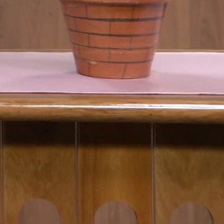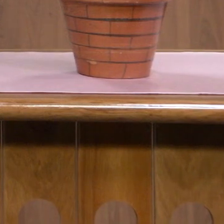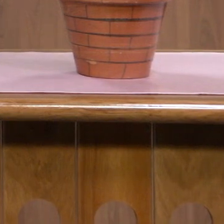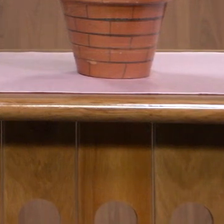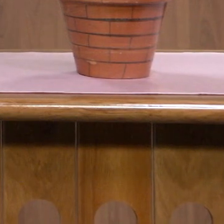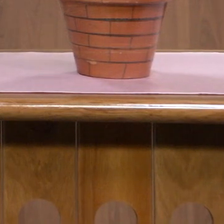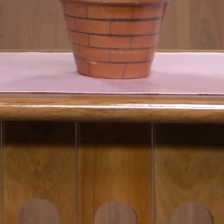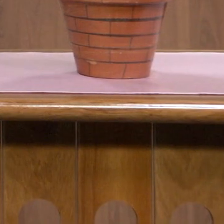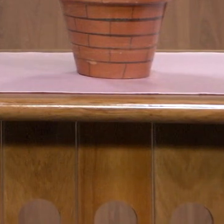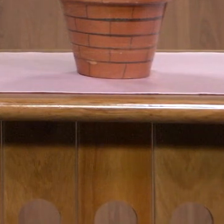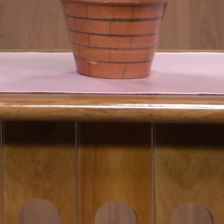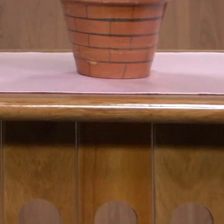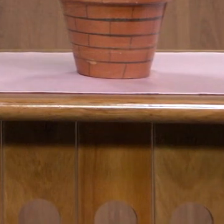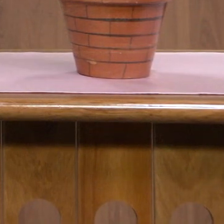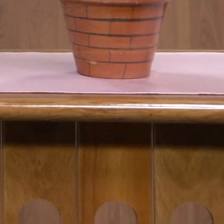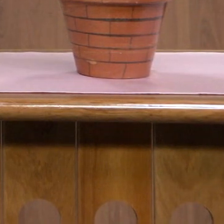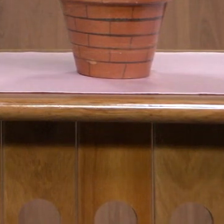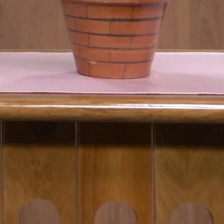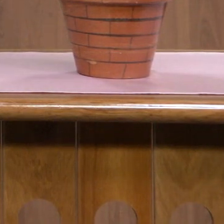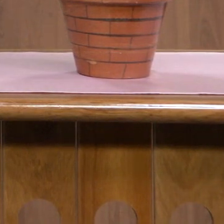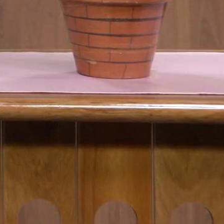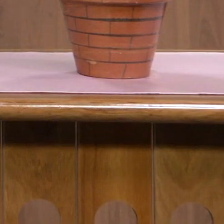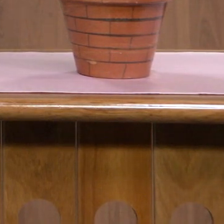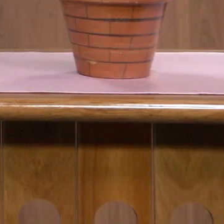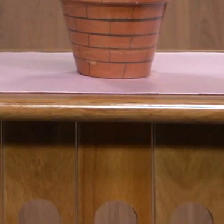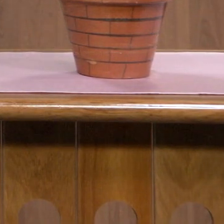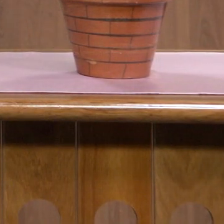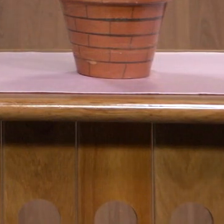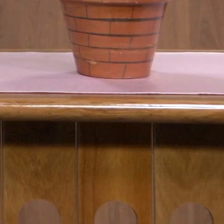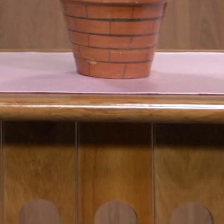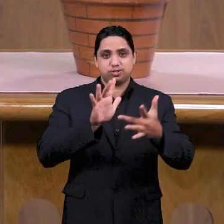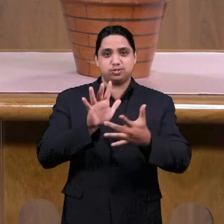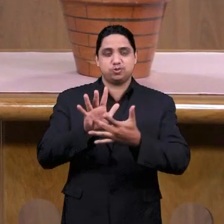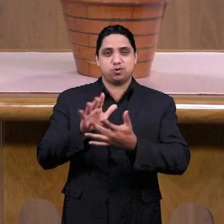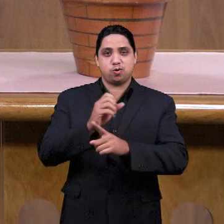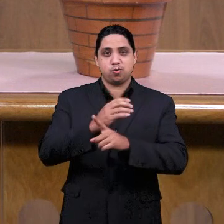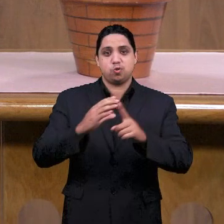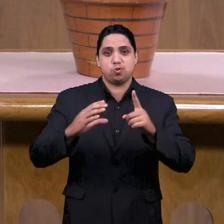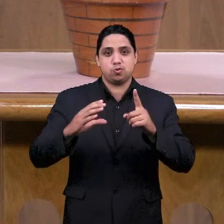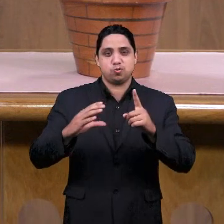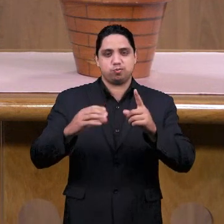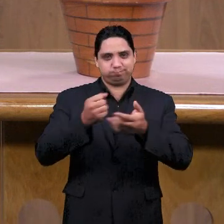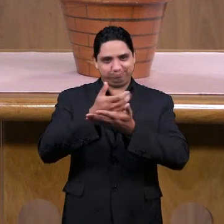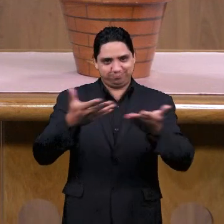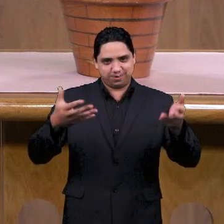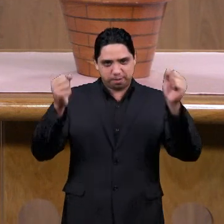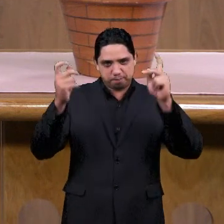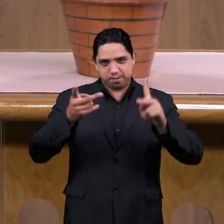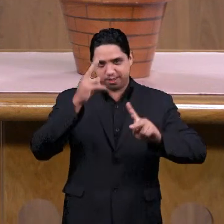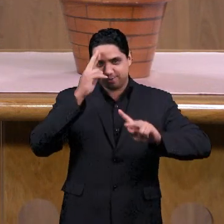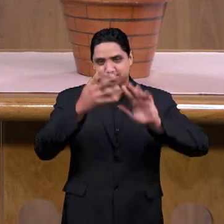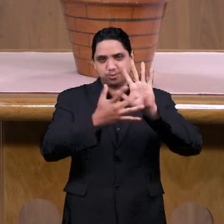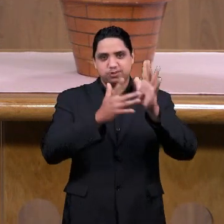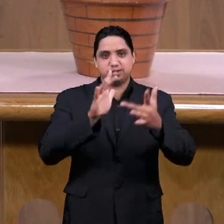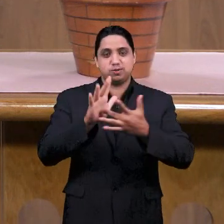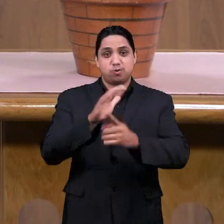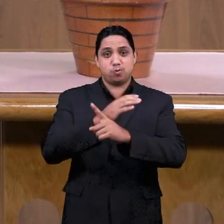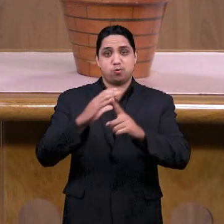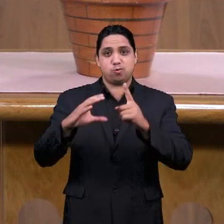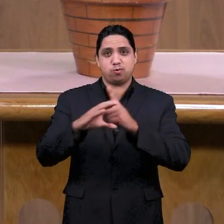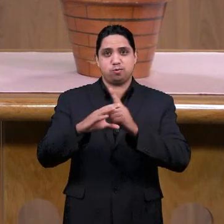Я приветствую всех вас миром Господа Иисуса. Это богослужение Христианской Церкви Маранафа в это